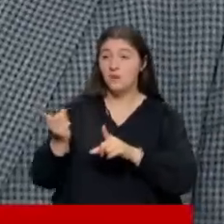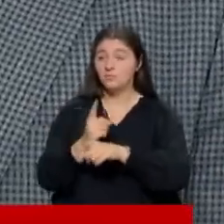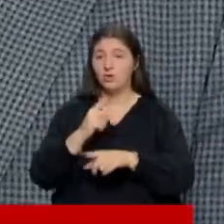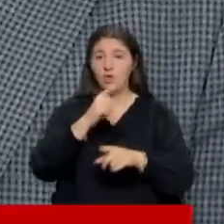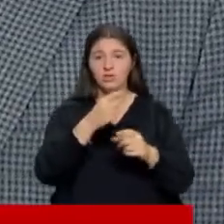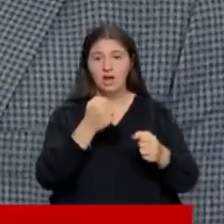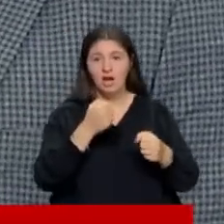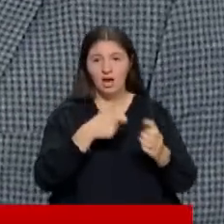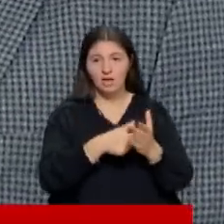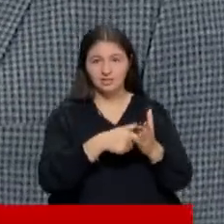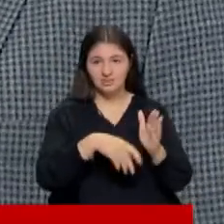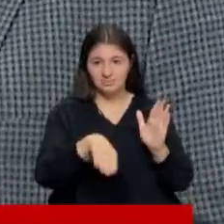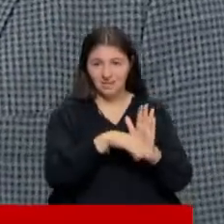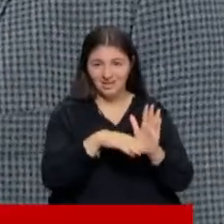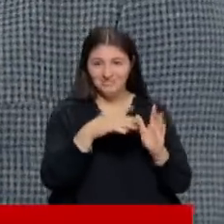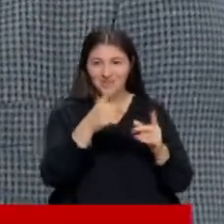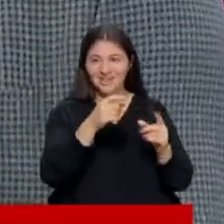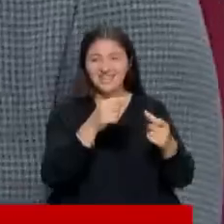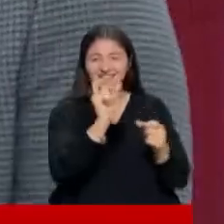onlarda park mı hani